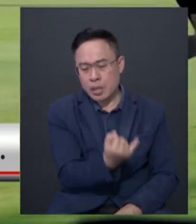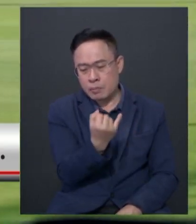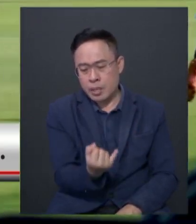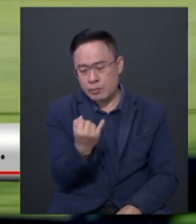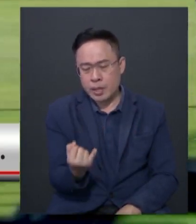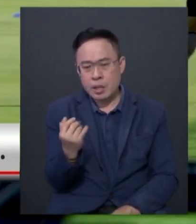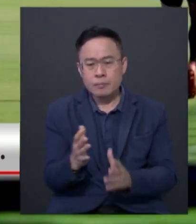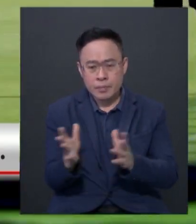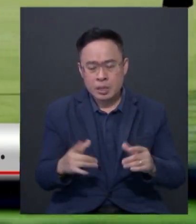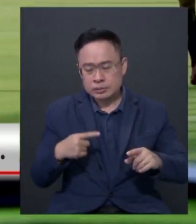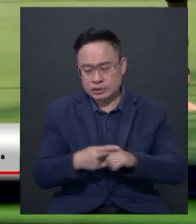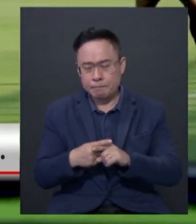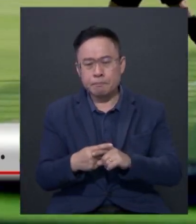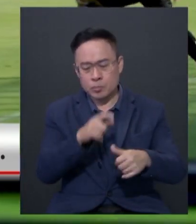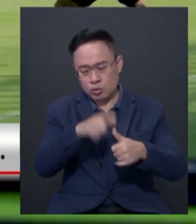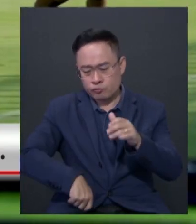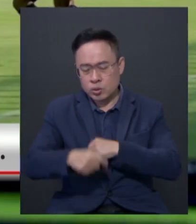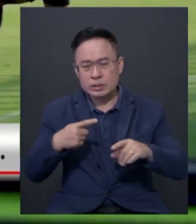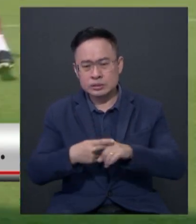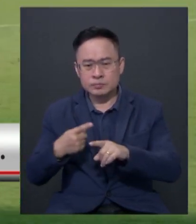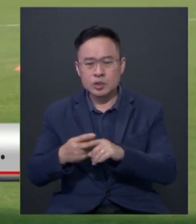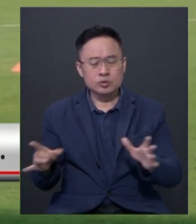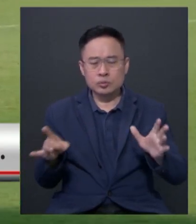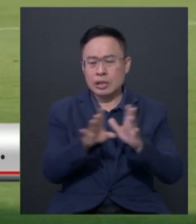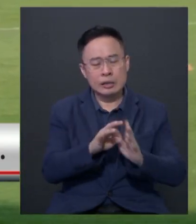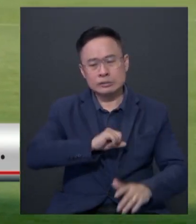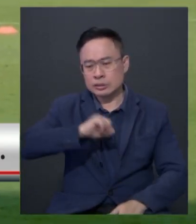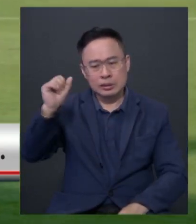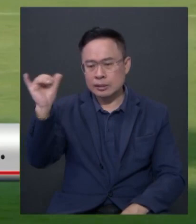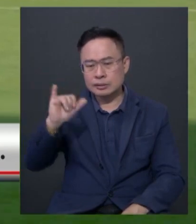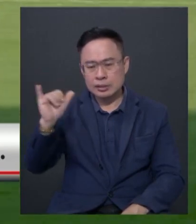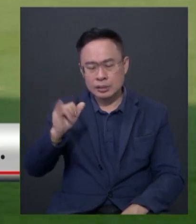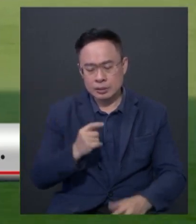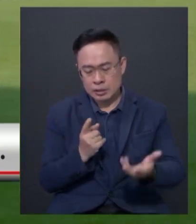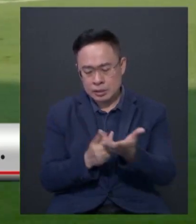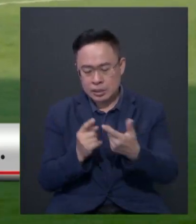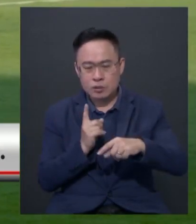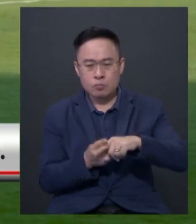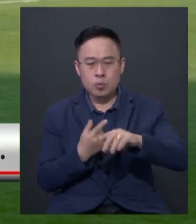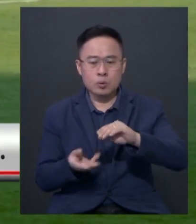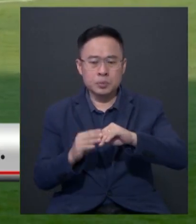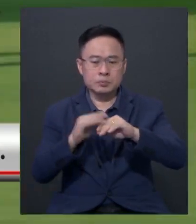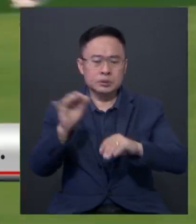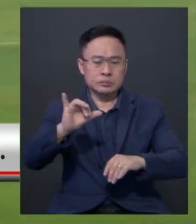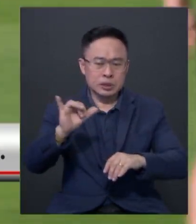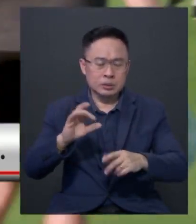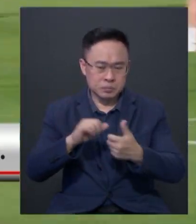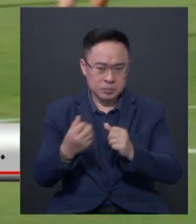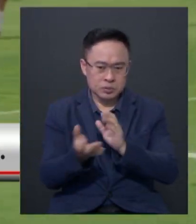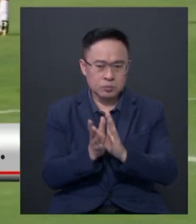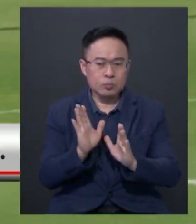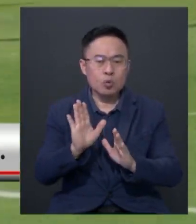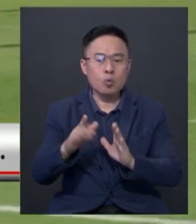ผู้เล่นบาดเจ็บเยอะด้วยมันก็เลยทำใหมันไม่สามารถกลับมาอยู่ในทิศทางที่ดีของสโมสรได้ส่ว